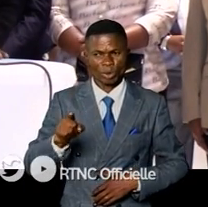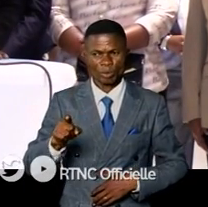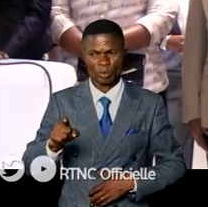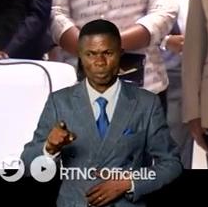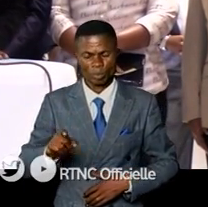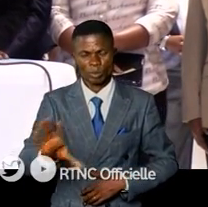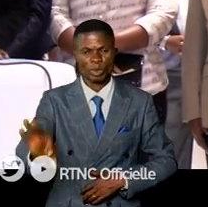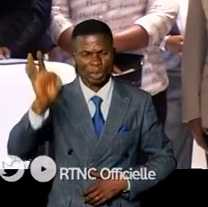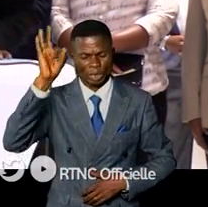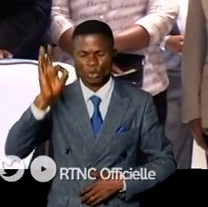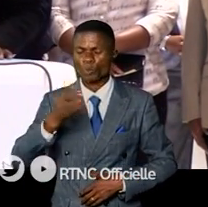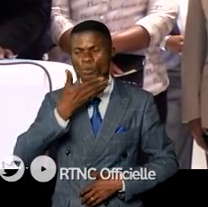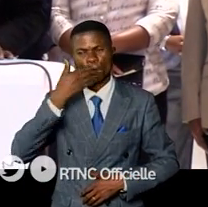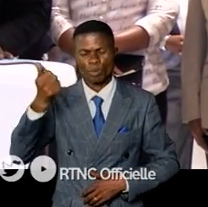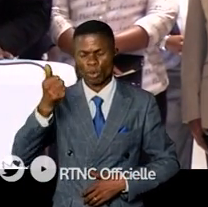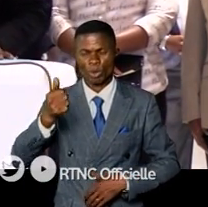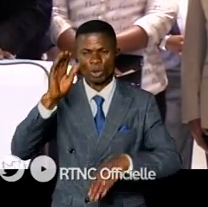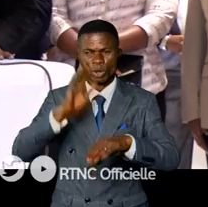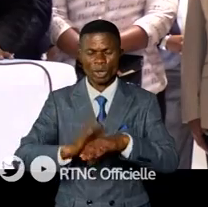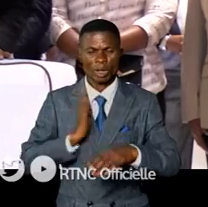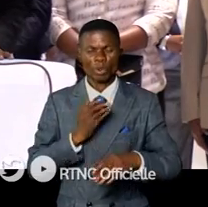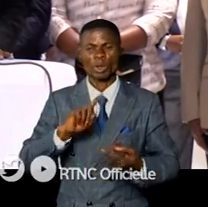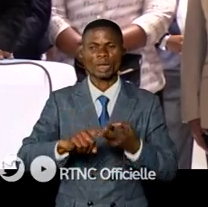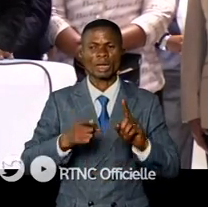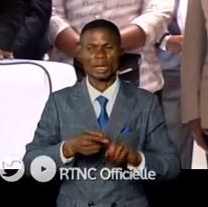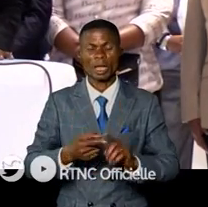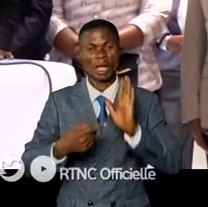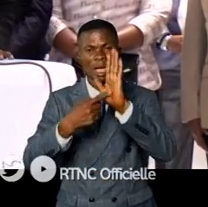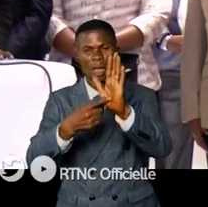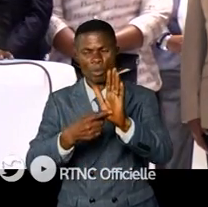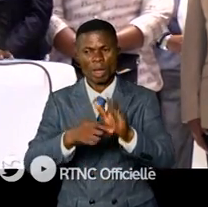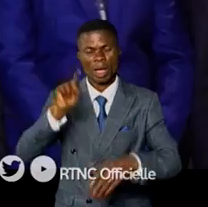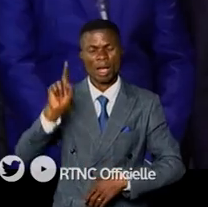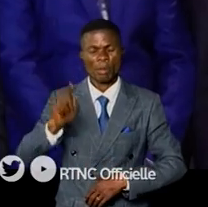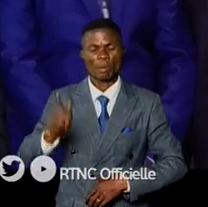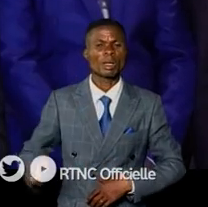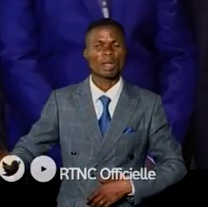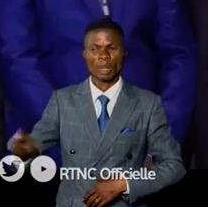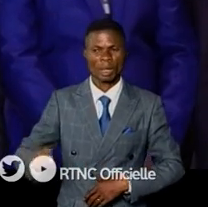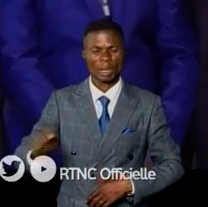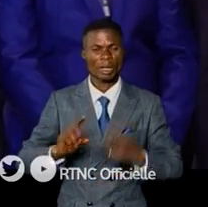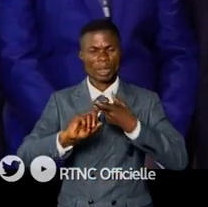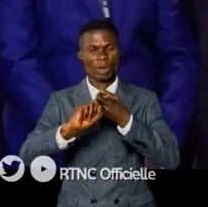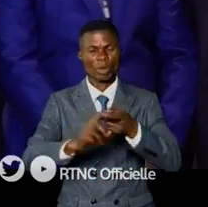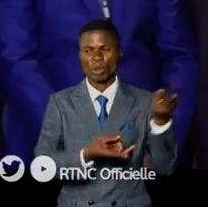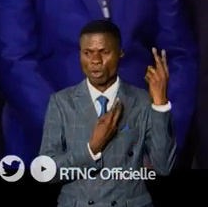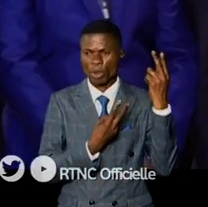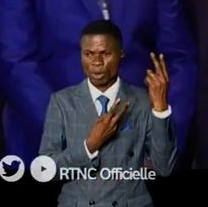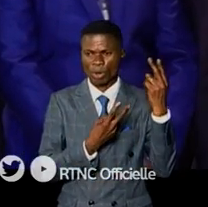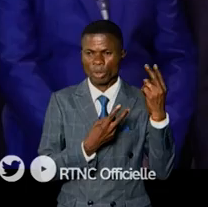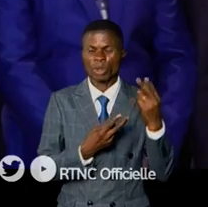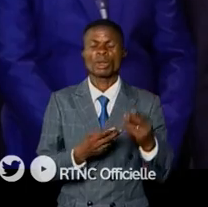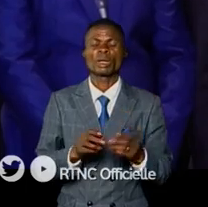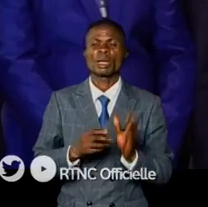du choix judicieux porté sur votre personne, a démontré, si besoin en était encore, son attachement aux valeurs cardinales qui